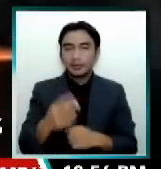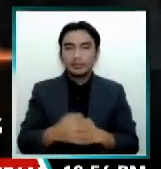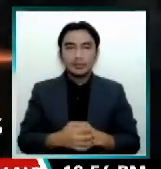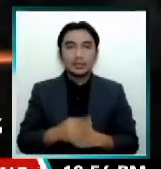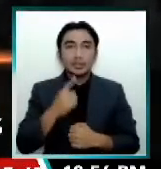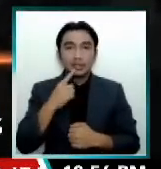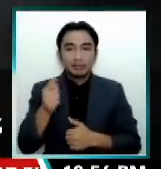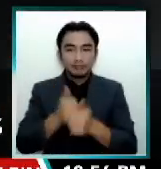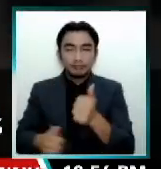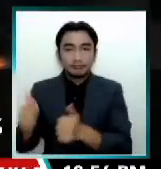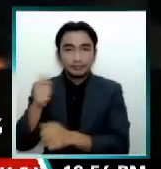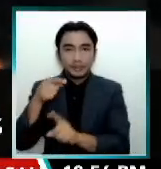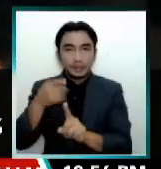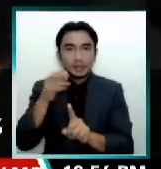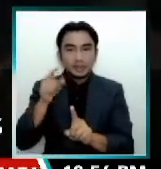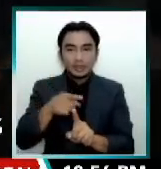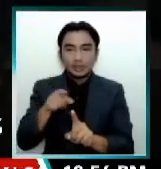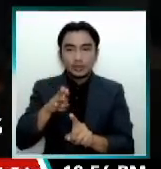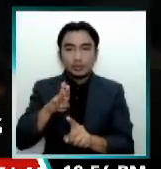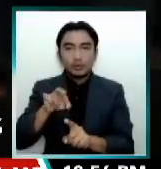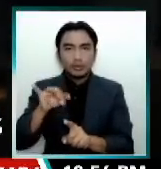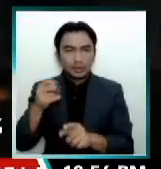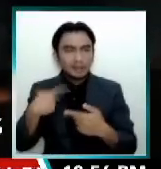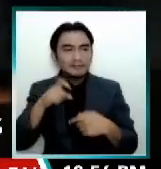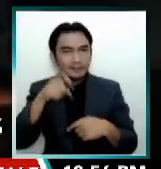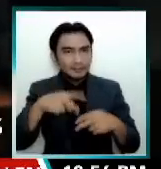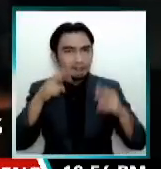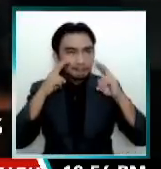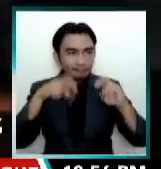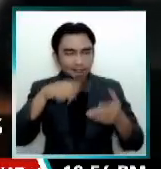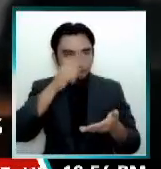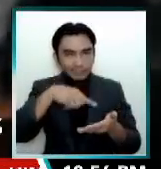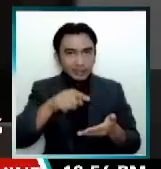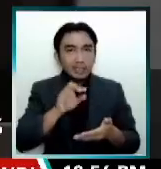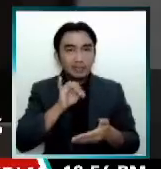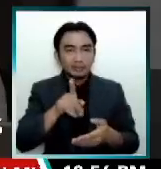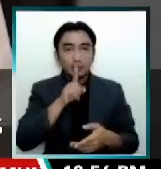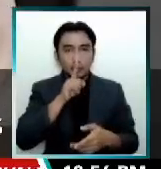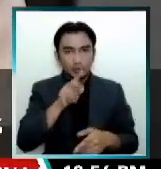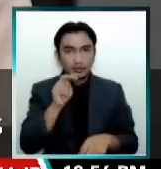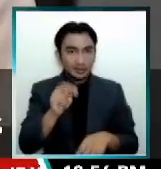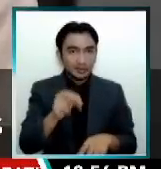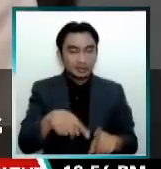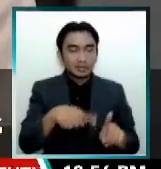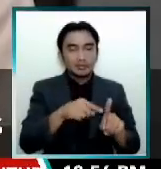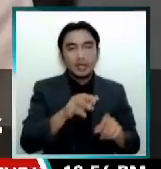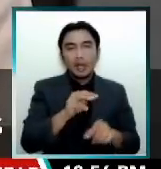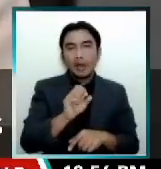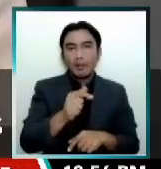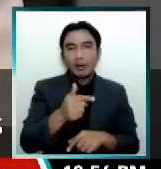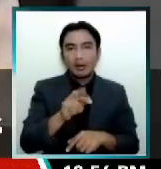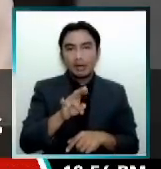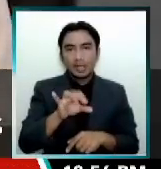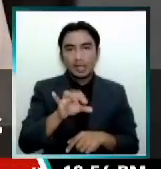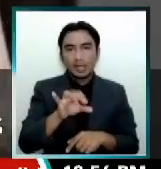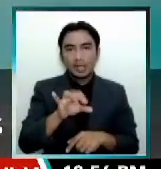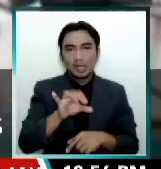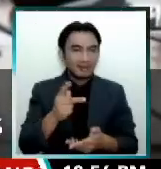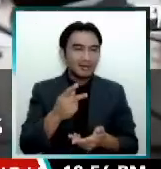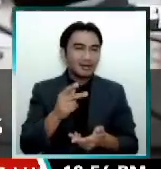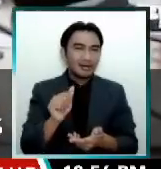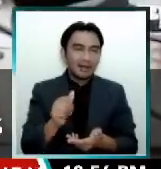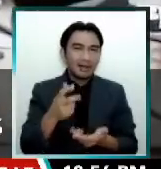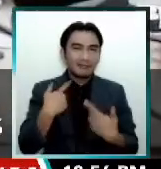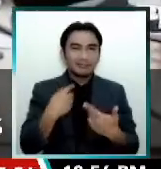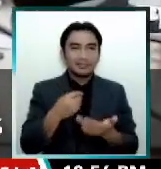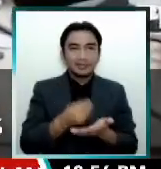Zubiri, kailangan pag-aralang mabuti kung kailangan nga ba ang Maharlika Wealth Fund at kung paano masisigurong hindi ito makukurakot.